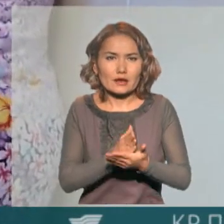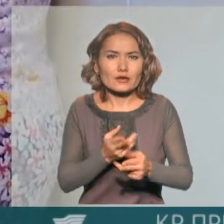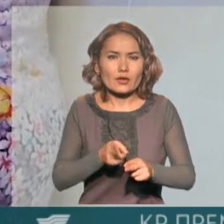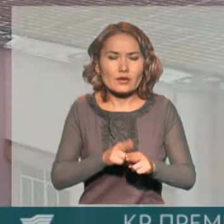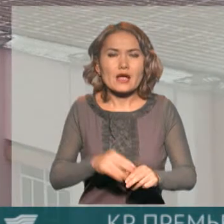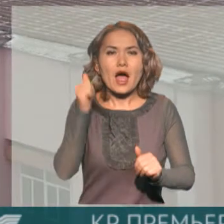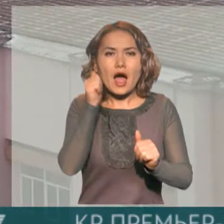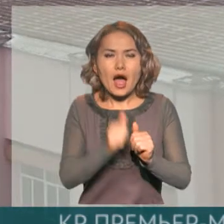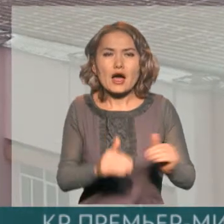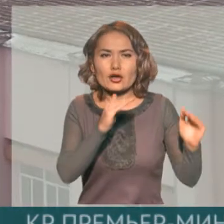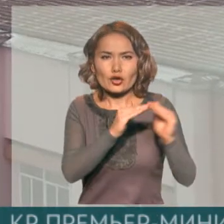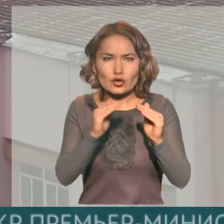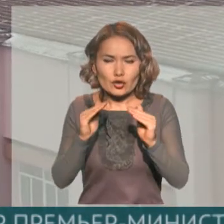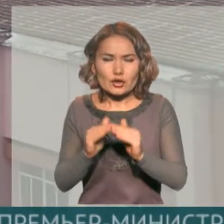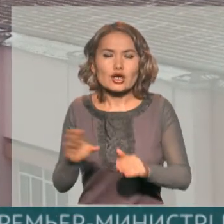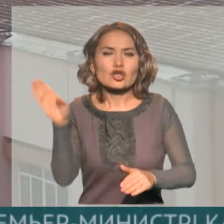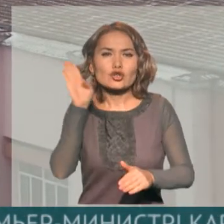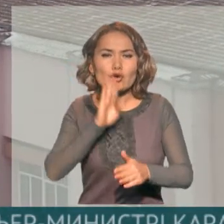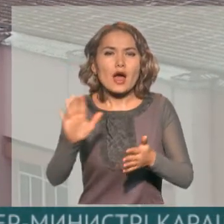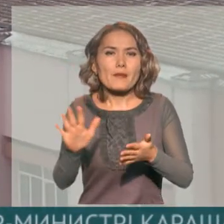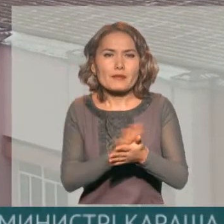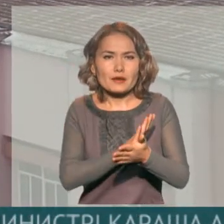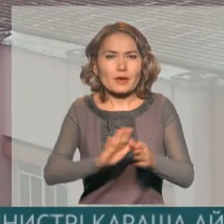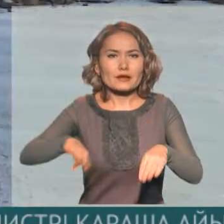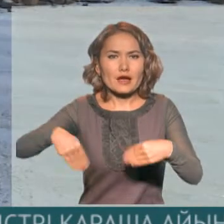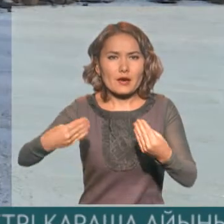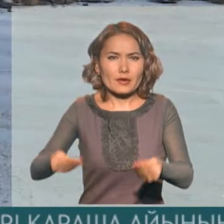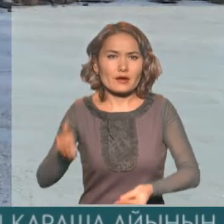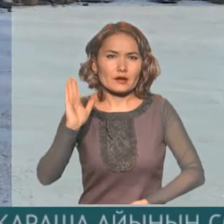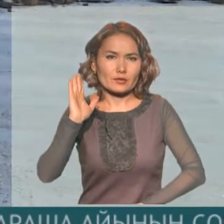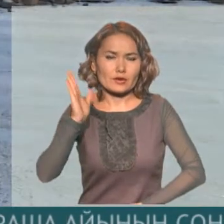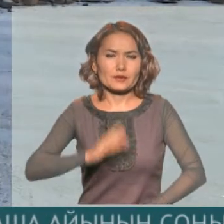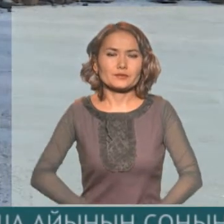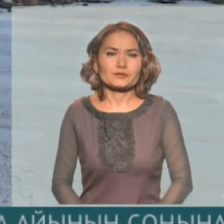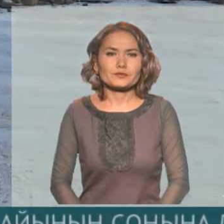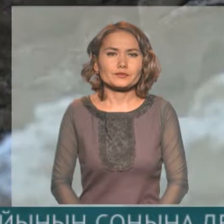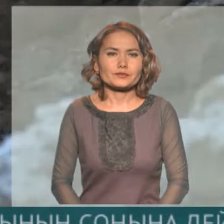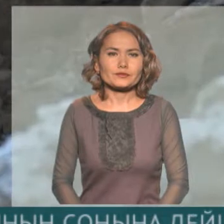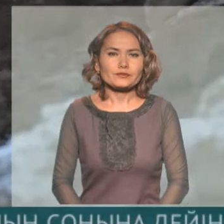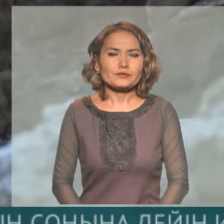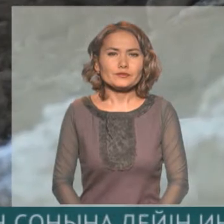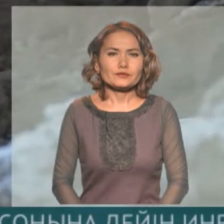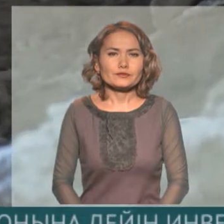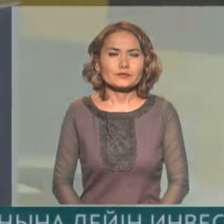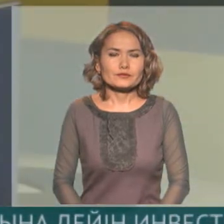әр үйге тегін тартып берген. Ал кенгірдің суы енді тек өндірістік мақсаттарға жұмсалмақ.